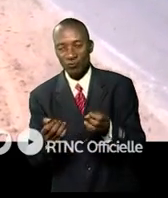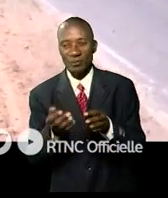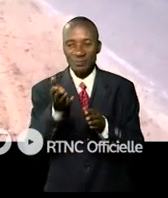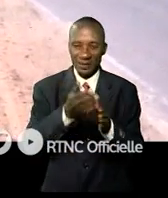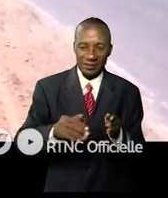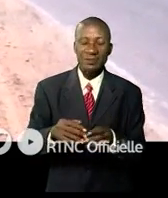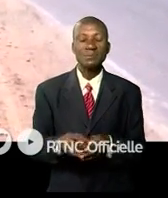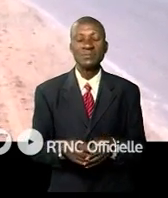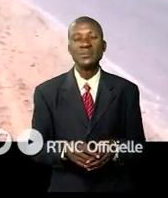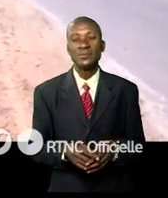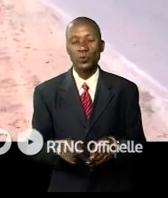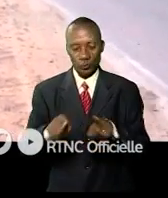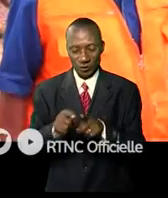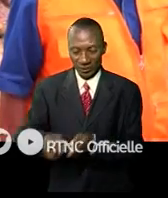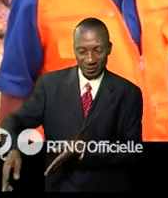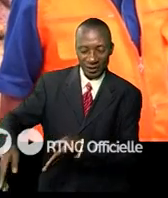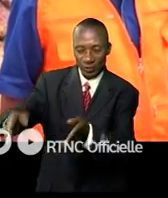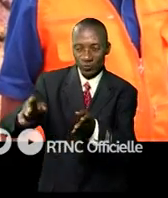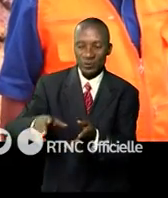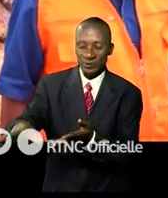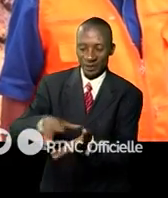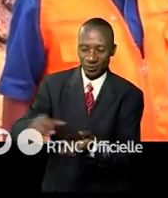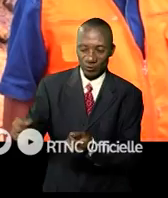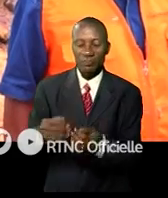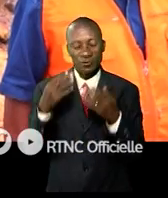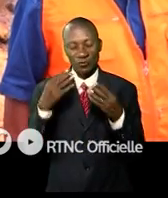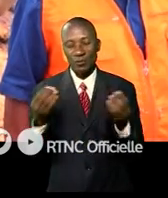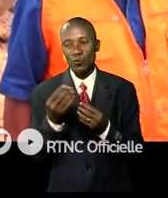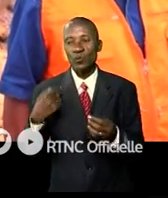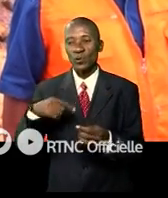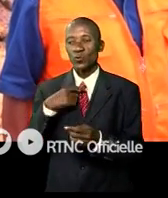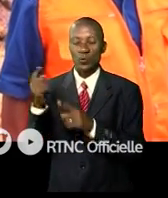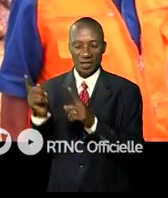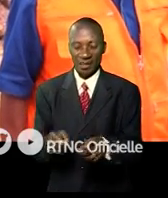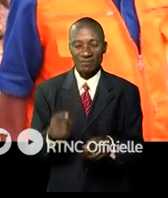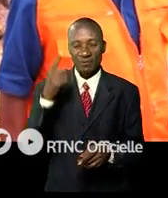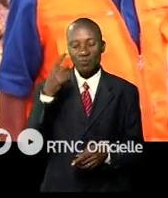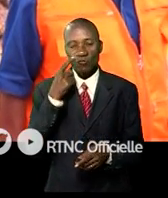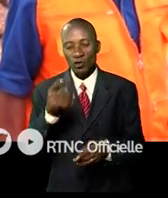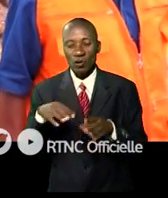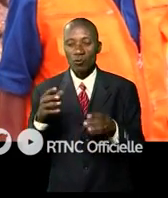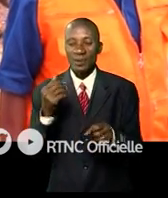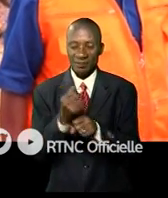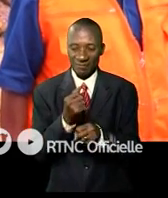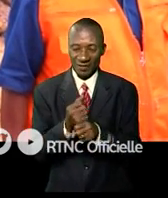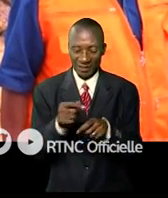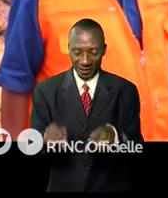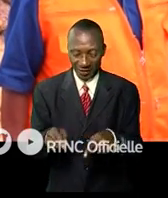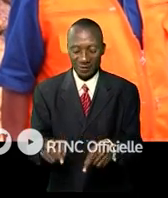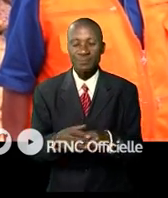gros trou ici et le trou a disparu. Les équipes de l'office de route sont sur chantier en train de travailler